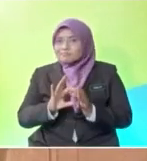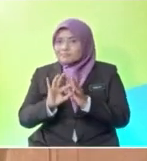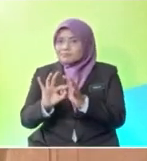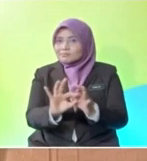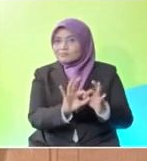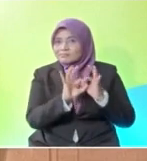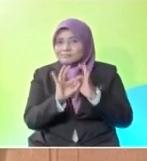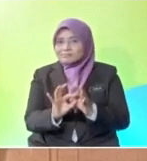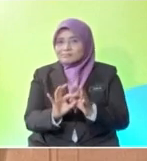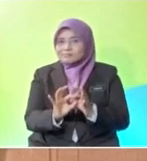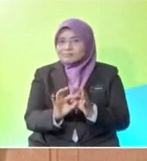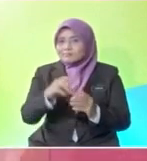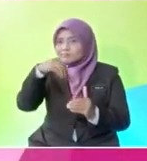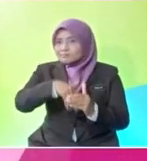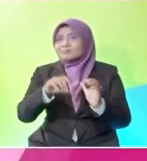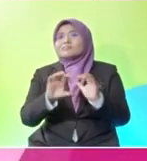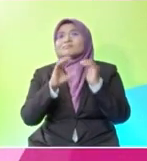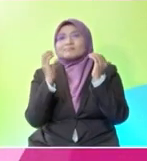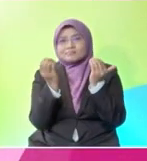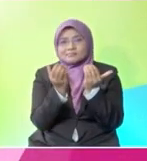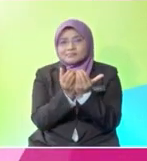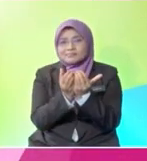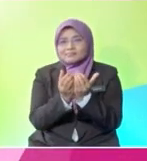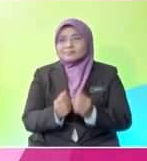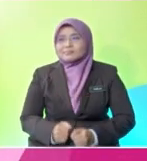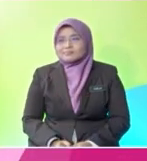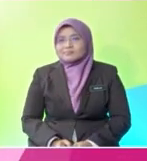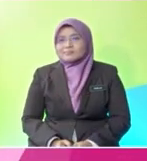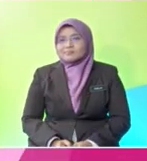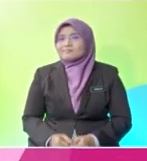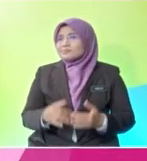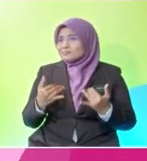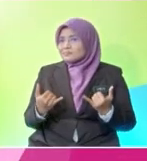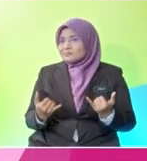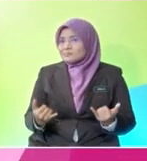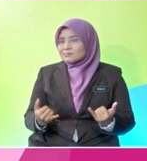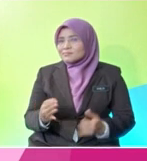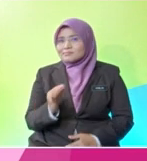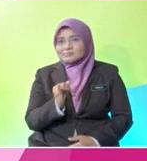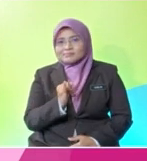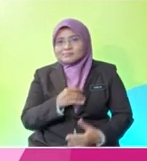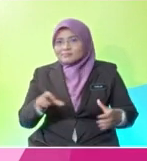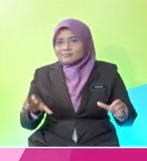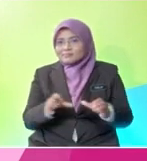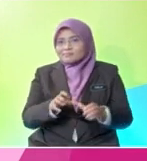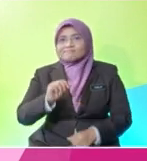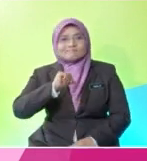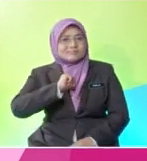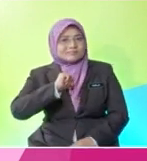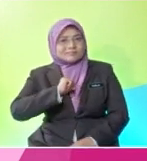kumpulan dibuat kumpulan ke individu nih kali ini saya individu hari itu saya buat kumpulan